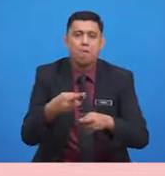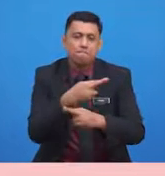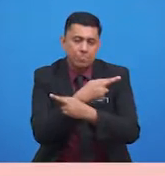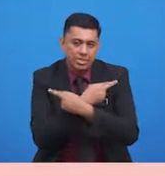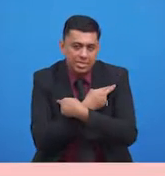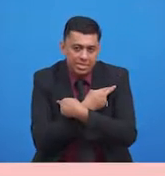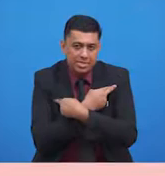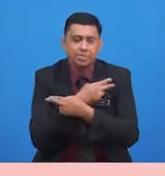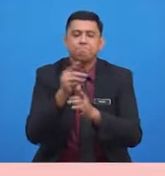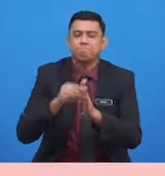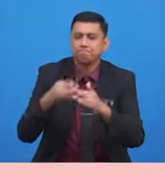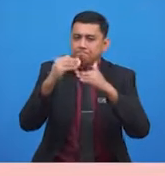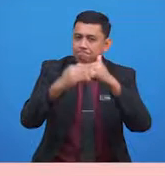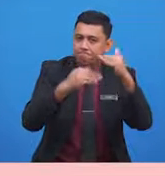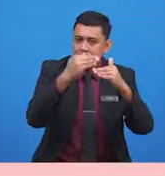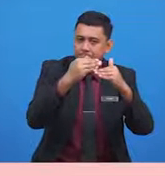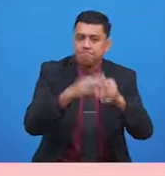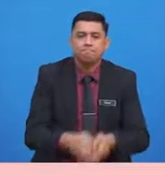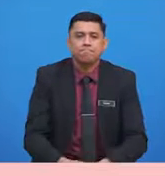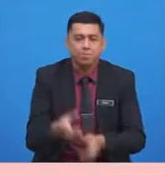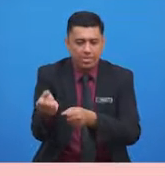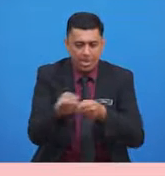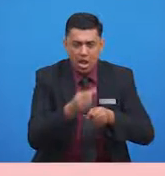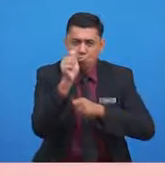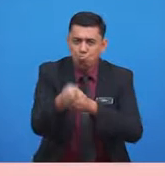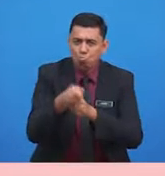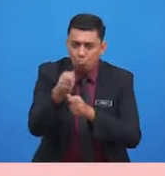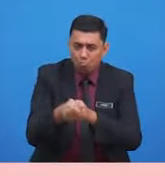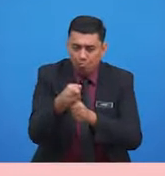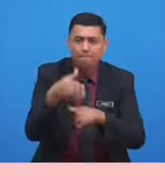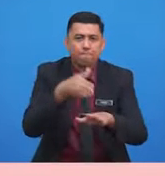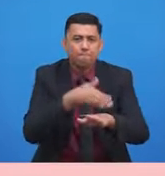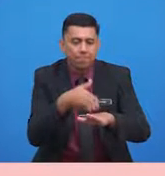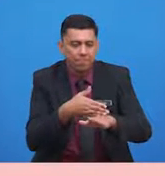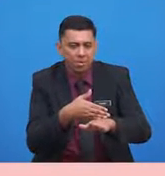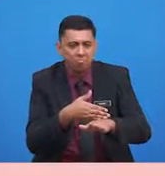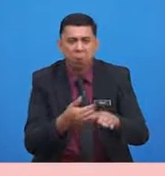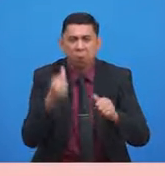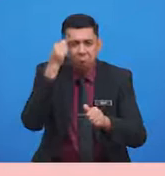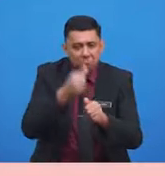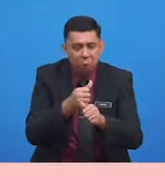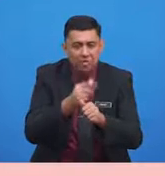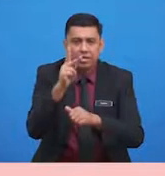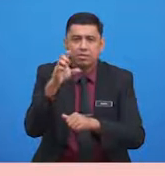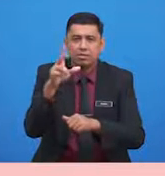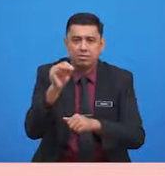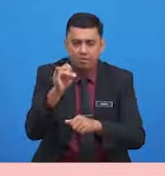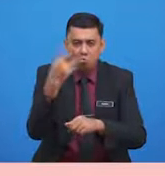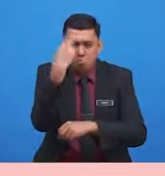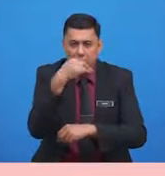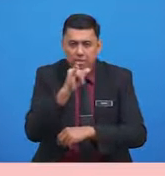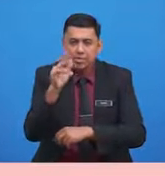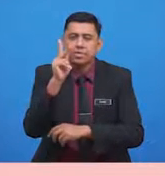terbina. Menarik joran perlahan-lahan, menyangka kelisa rupanya